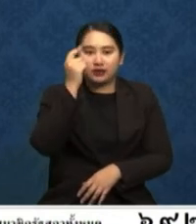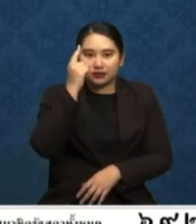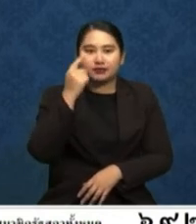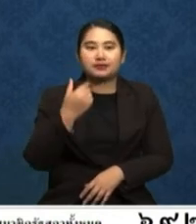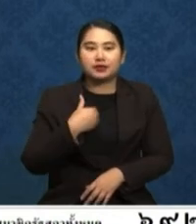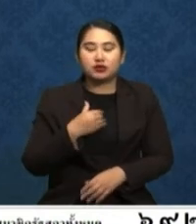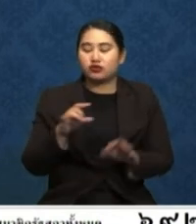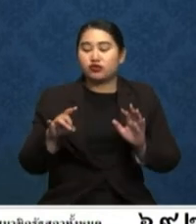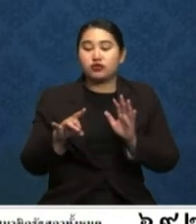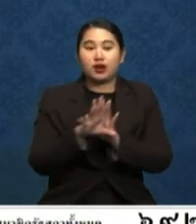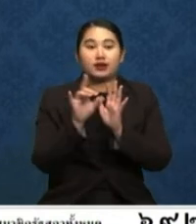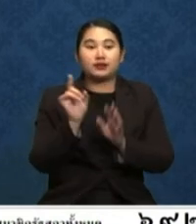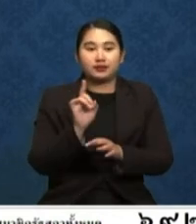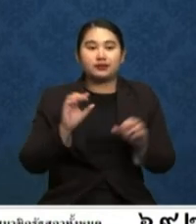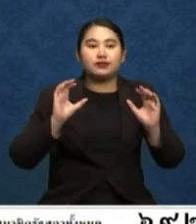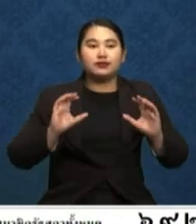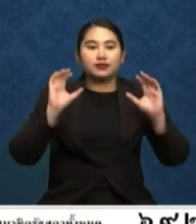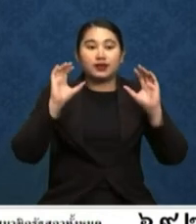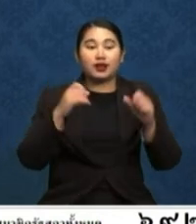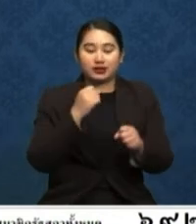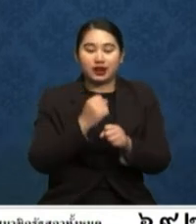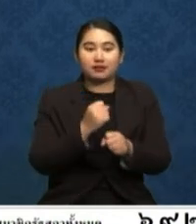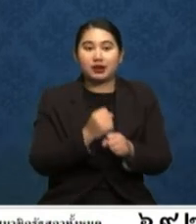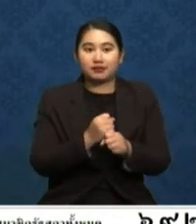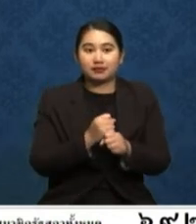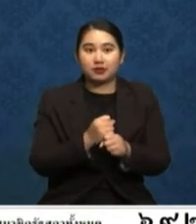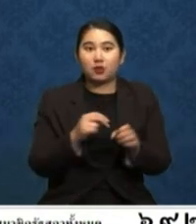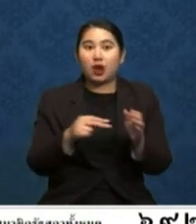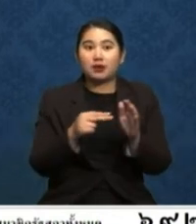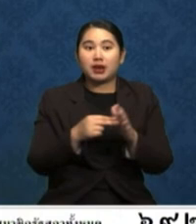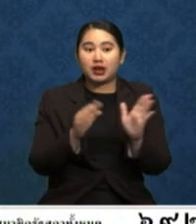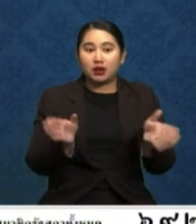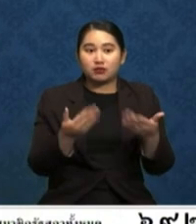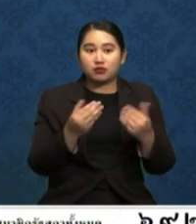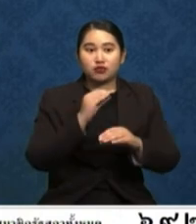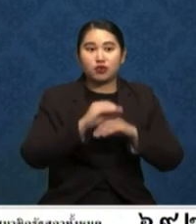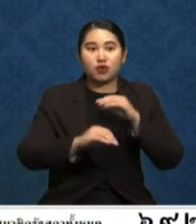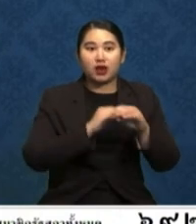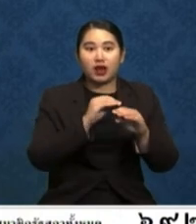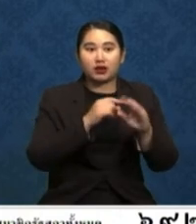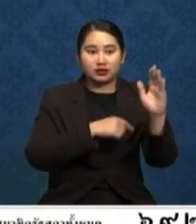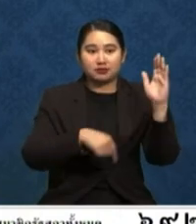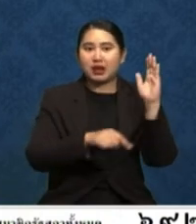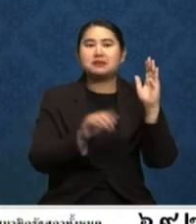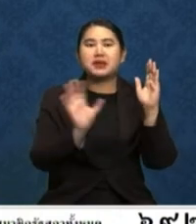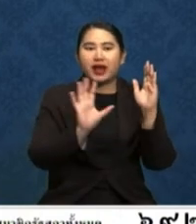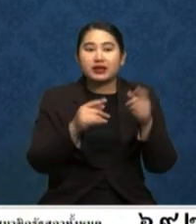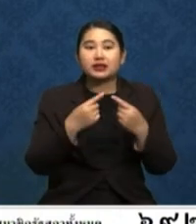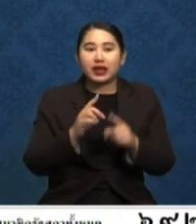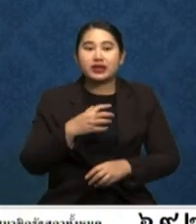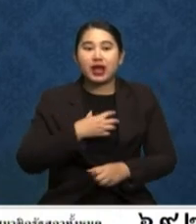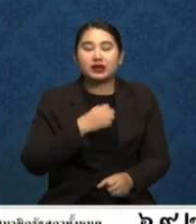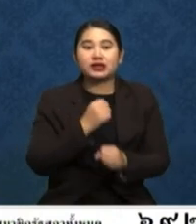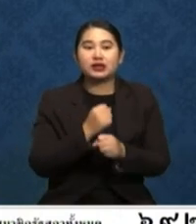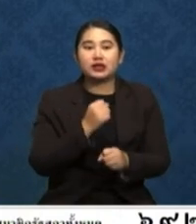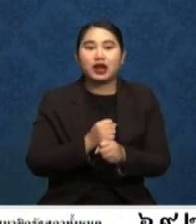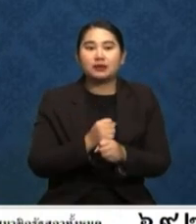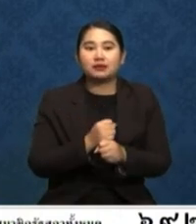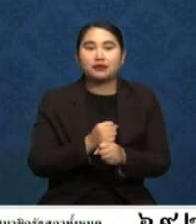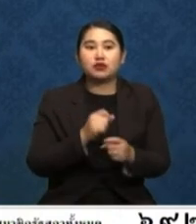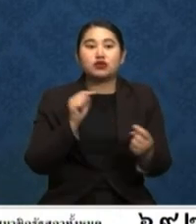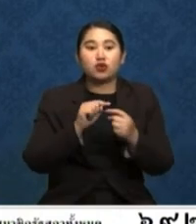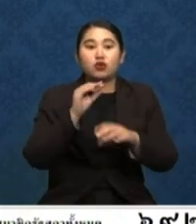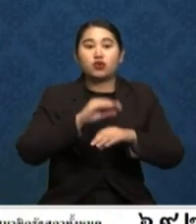ว่าสุดท้ายแล้วรัฐบาลนี้ไม่ได้จะผลักดันโครงการบิดแต่ท่านต้องการที่จะสร้างแลน์